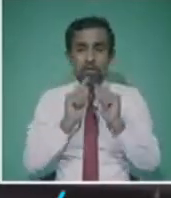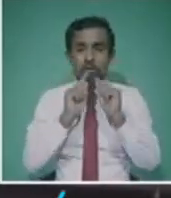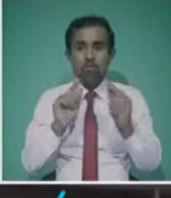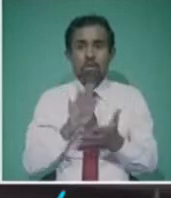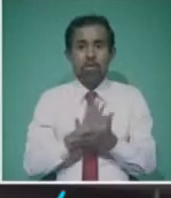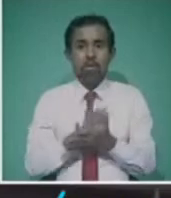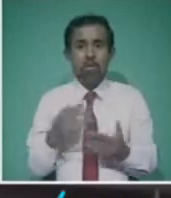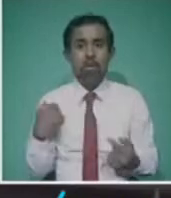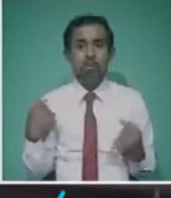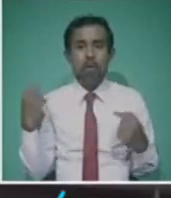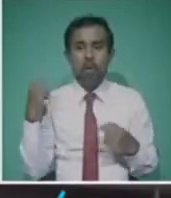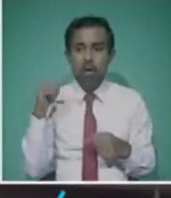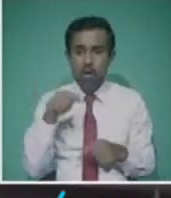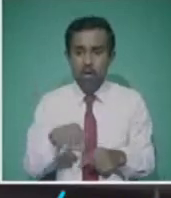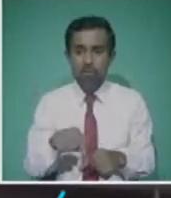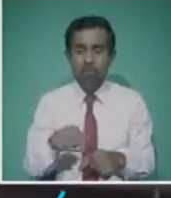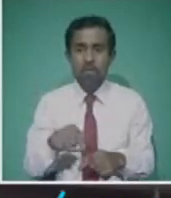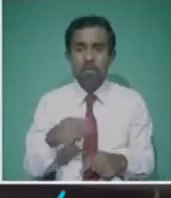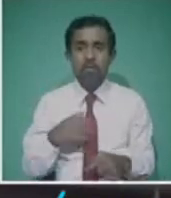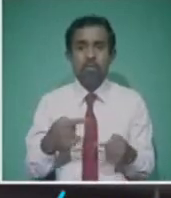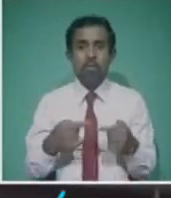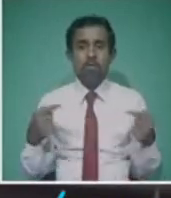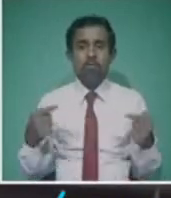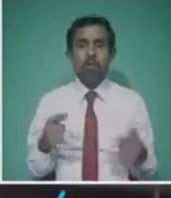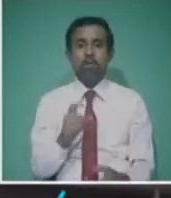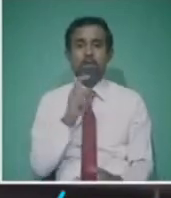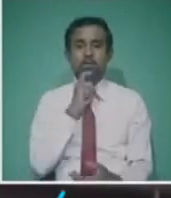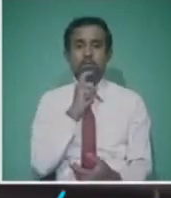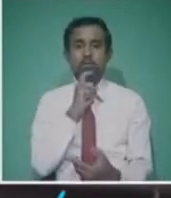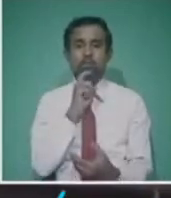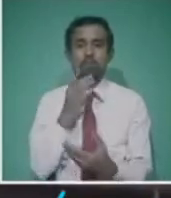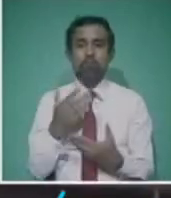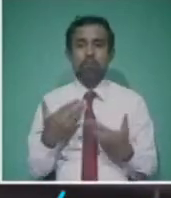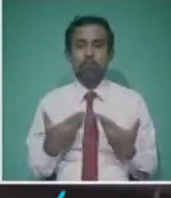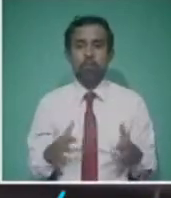සතුටින් ආවට මට විරුද්ධව ලොකු නඩුවක් ගියා